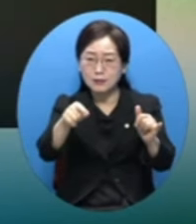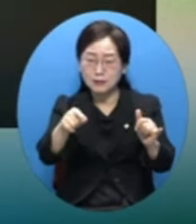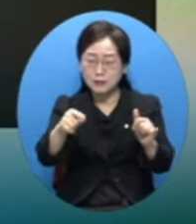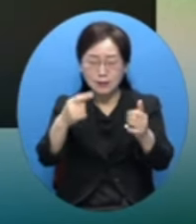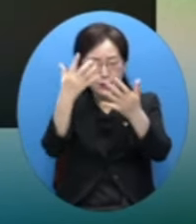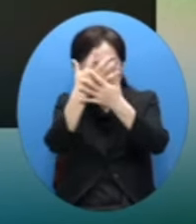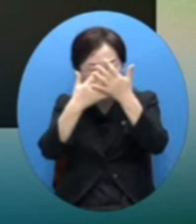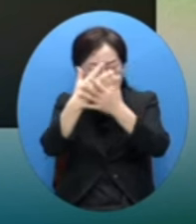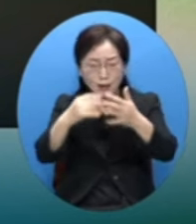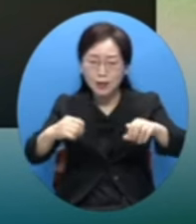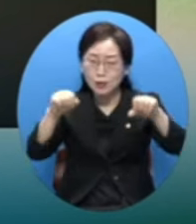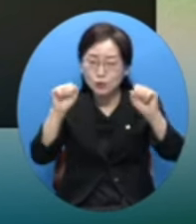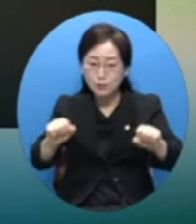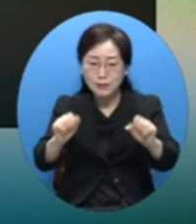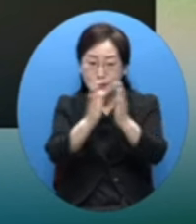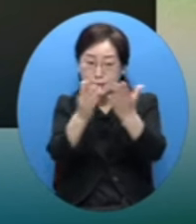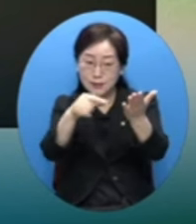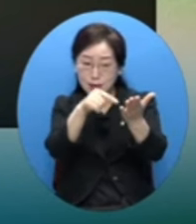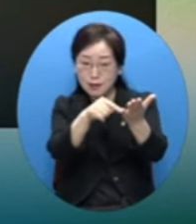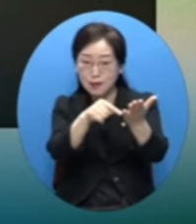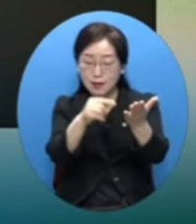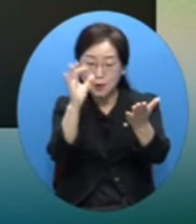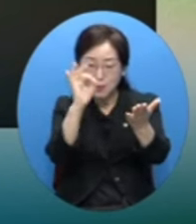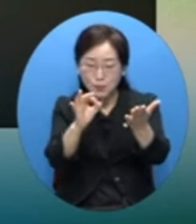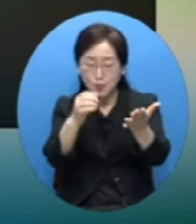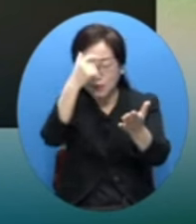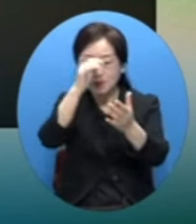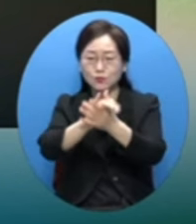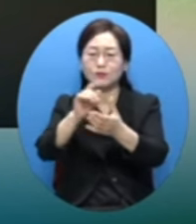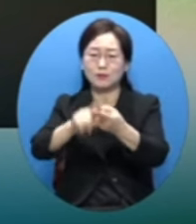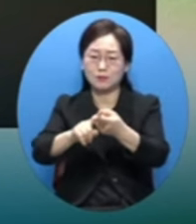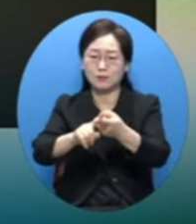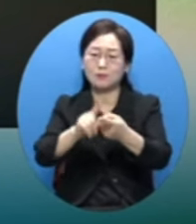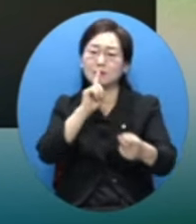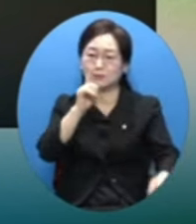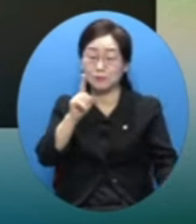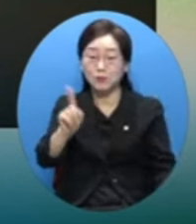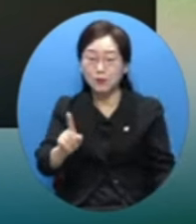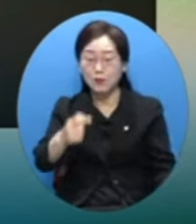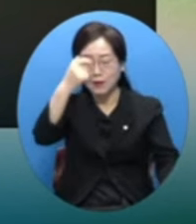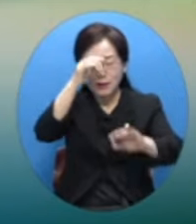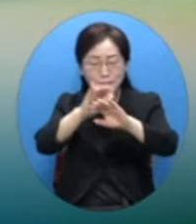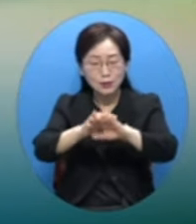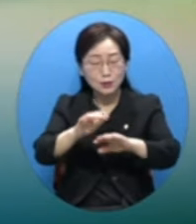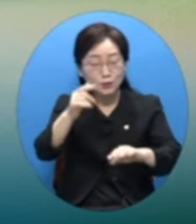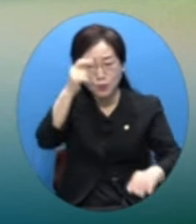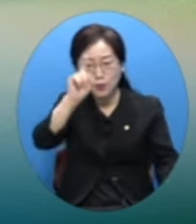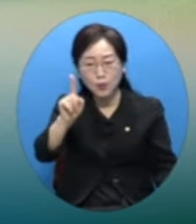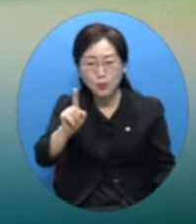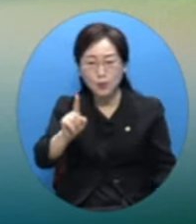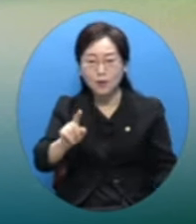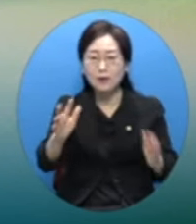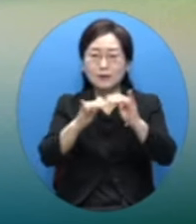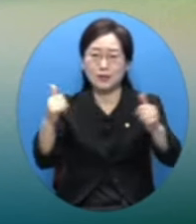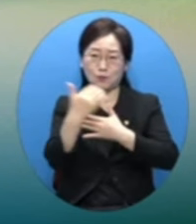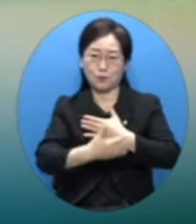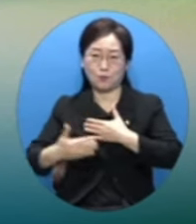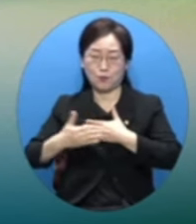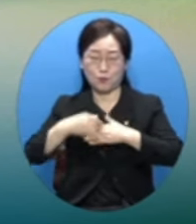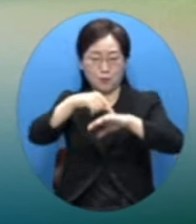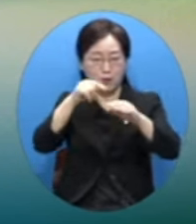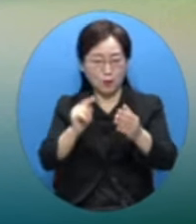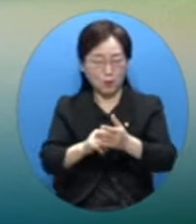존재라는 책에서 기도에 대해서 언급합니다. 기도가 인간의 심신에 미치는 영향은 호르몬의 영향과